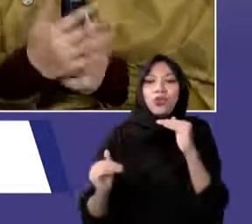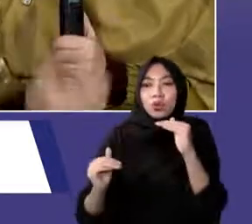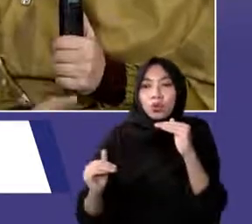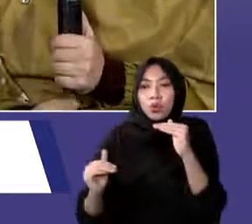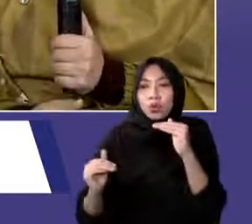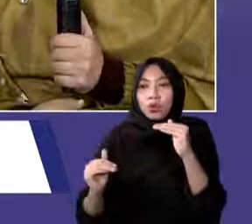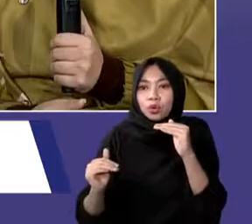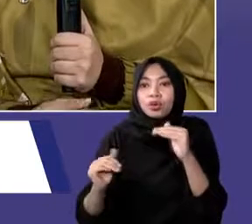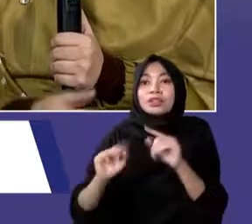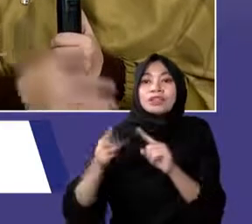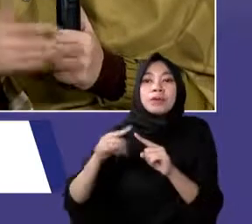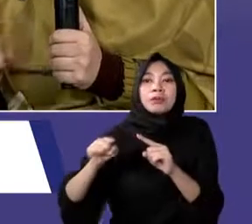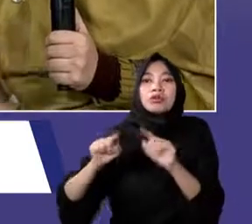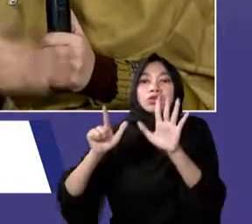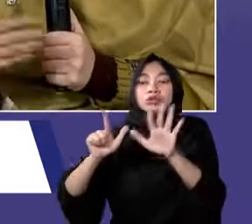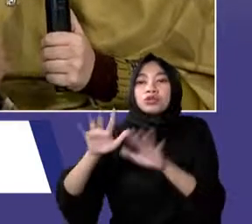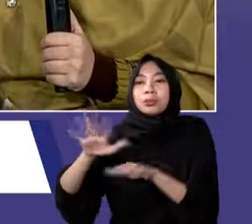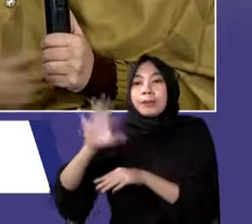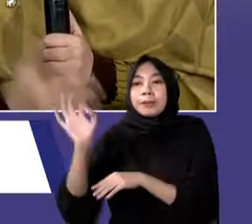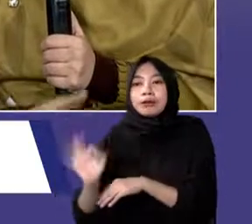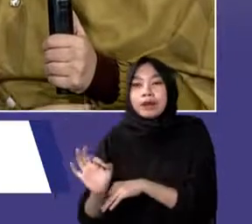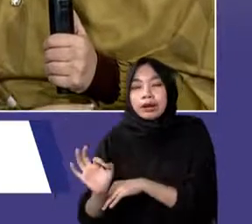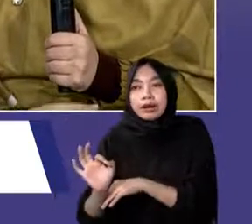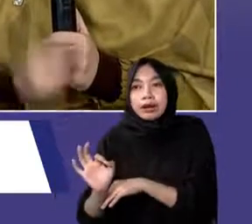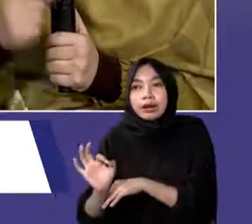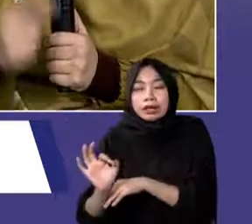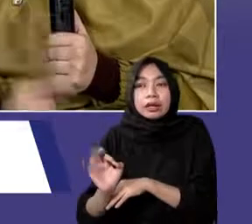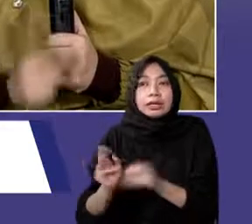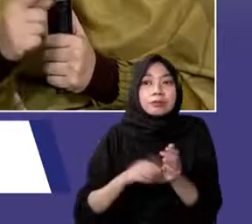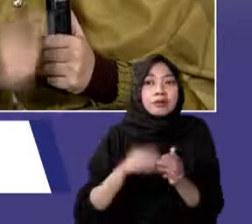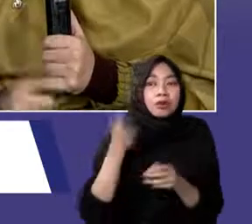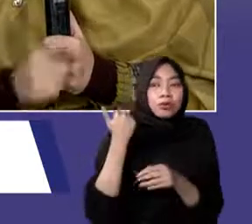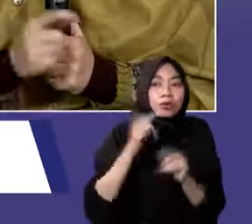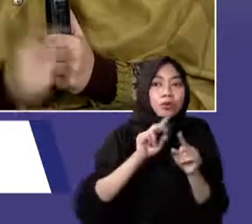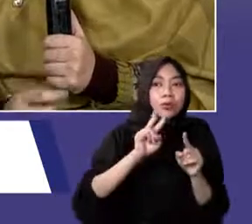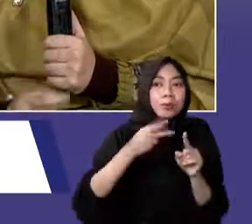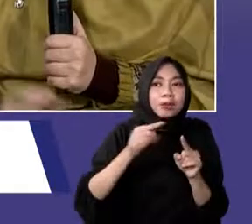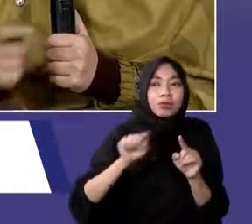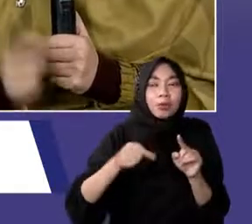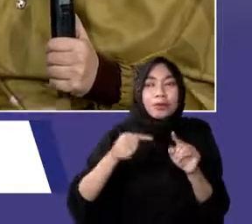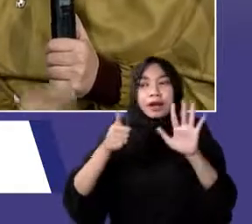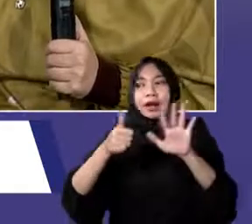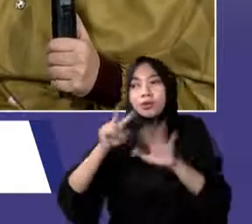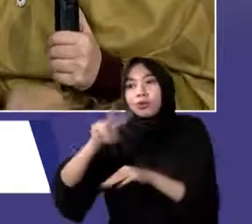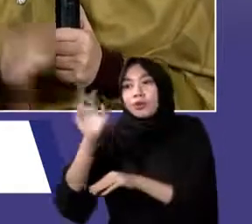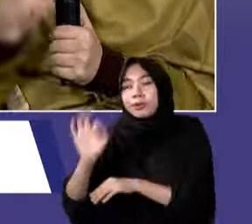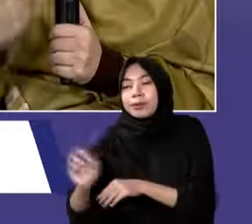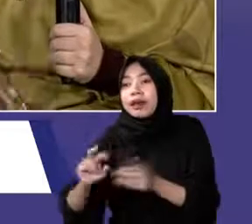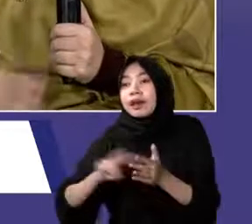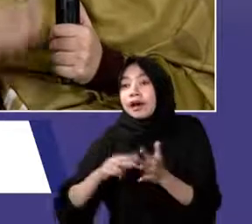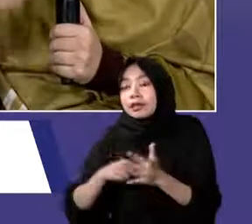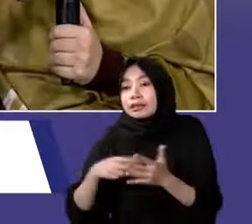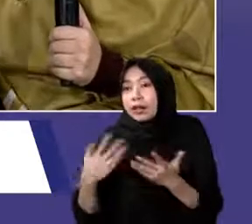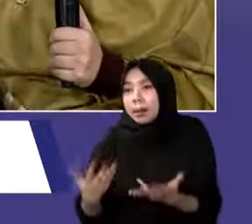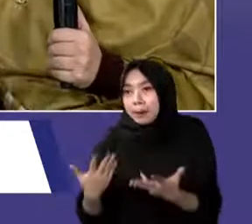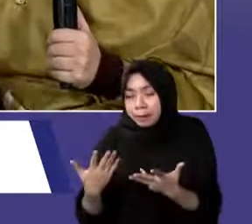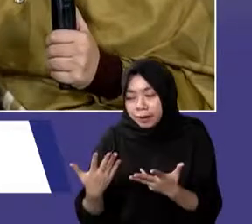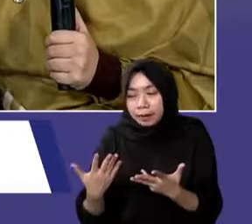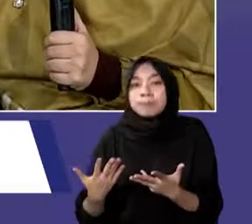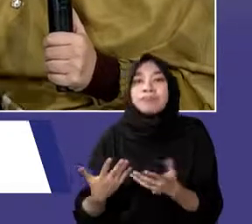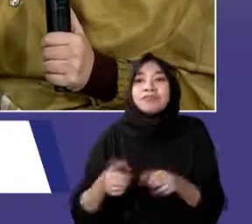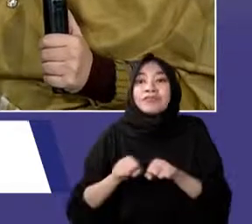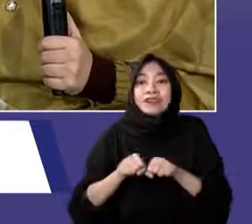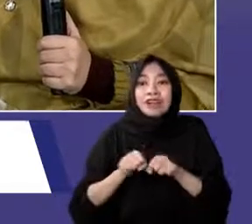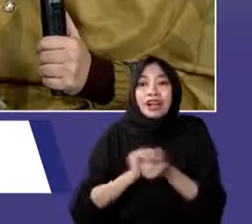yang 13,75%. Positivity rate pada pekan terakhir adalah 12,62. Artinya apa? Kenaikan